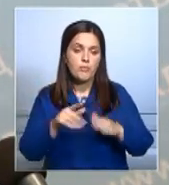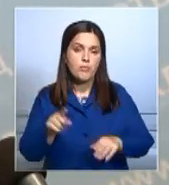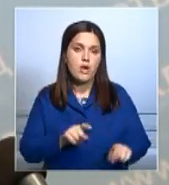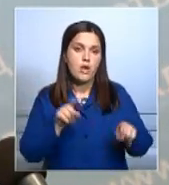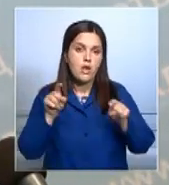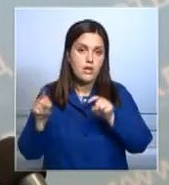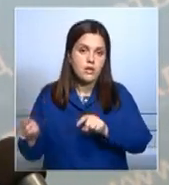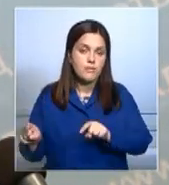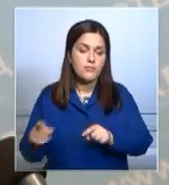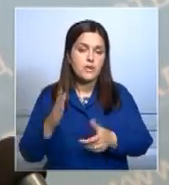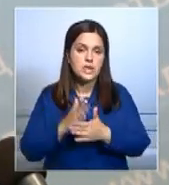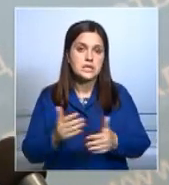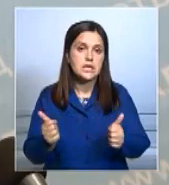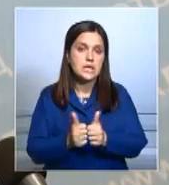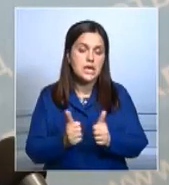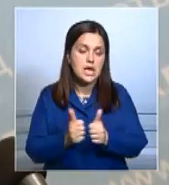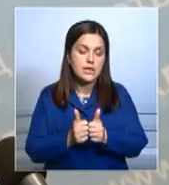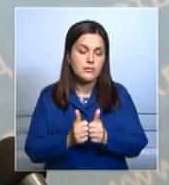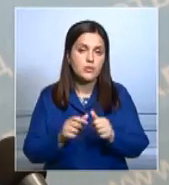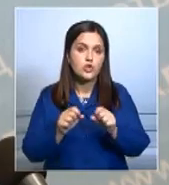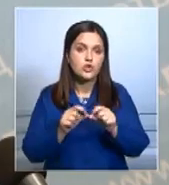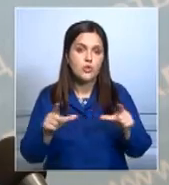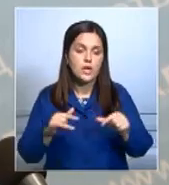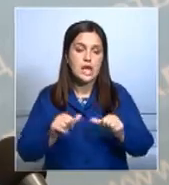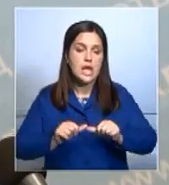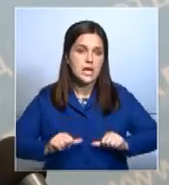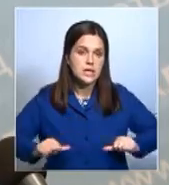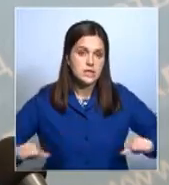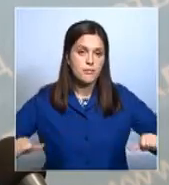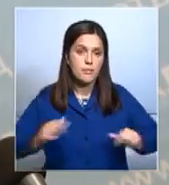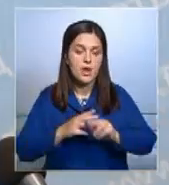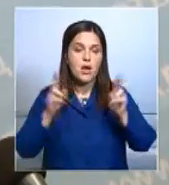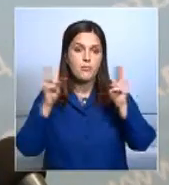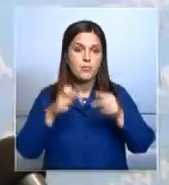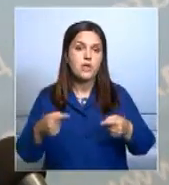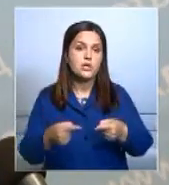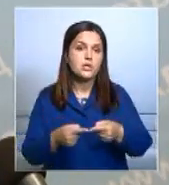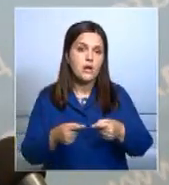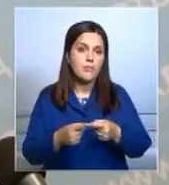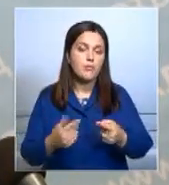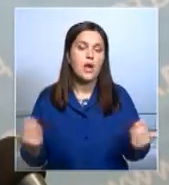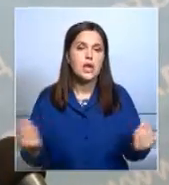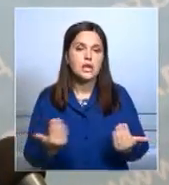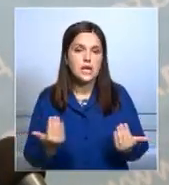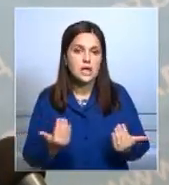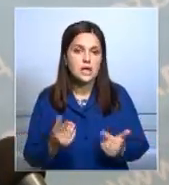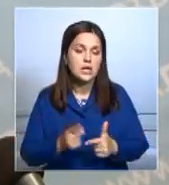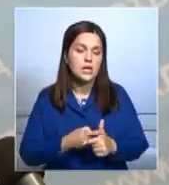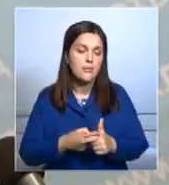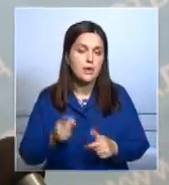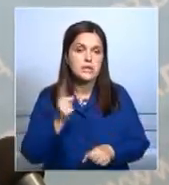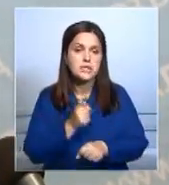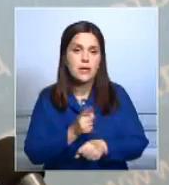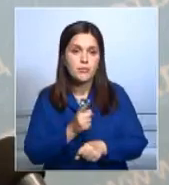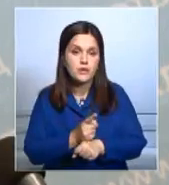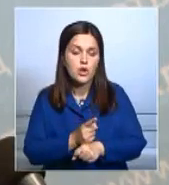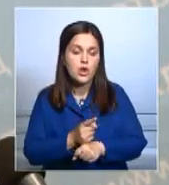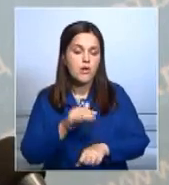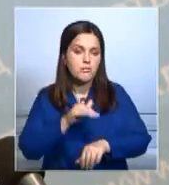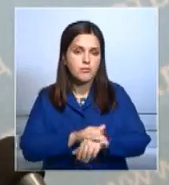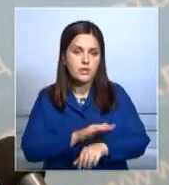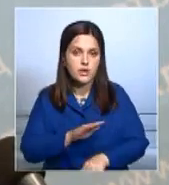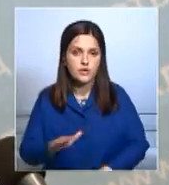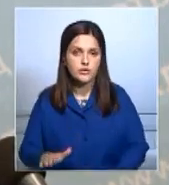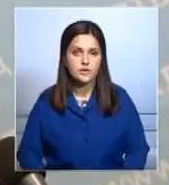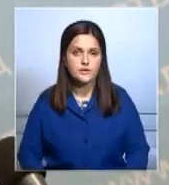отцеплена прилегающая территория. В ходе проверки в съемном жилище каких-либо запрещенных предметов не